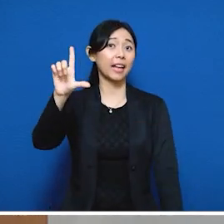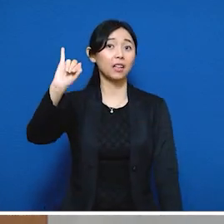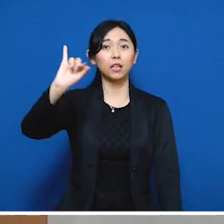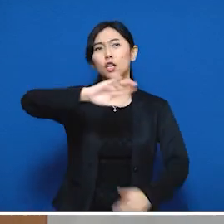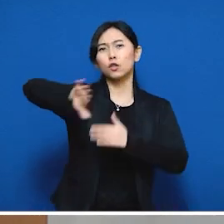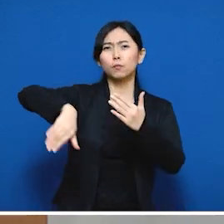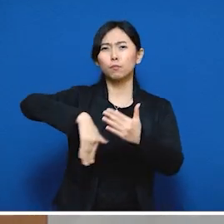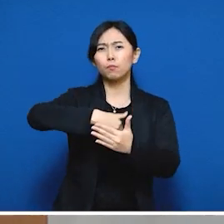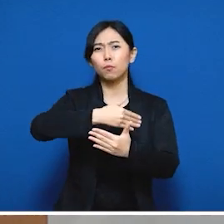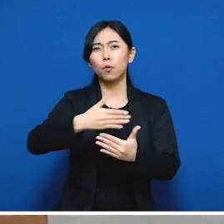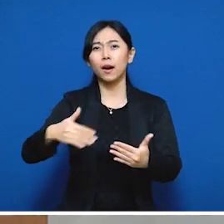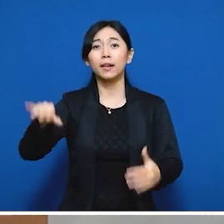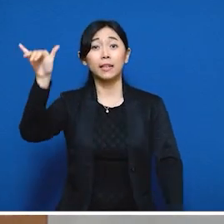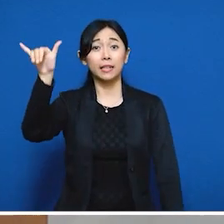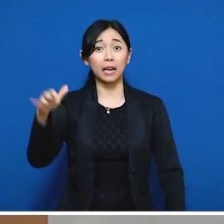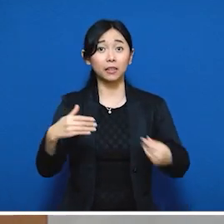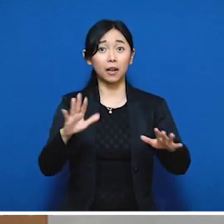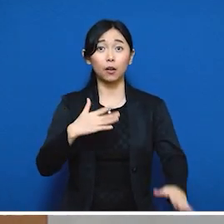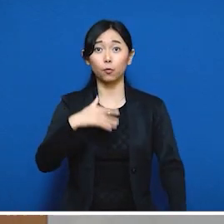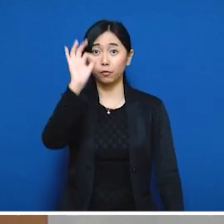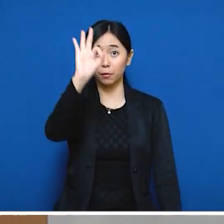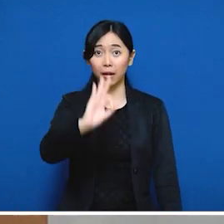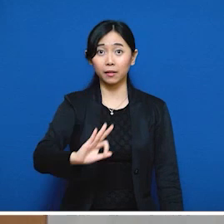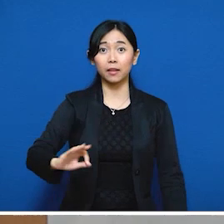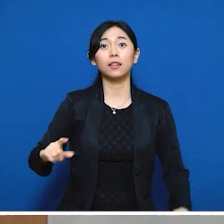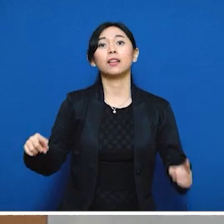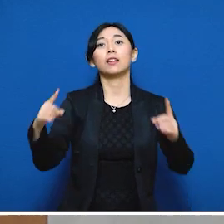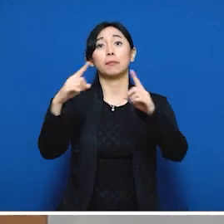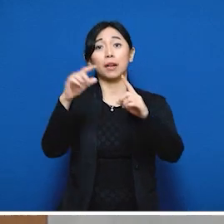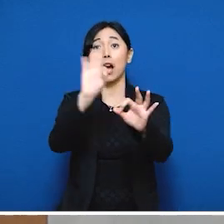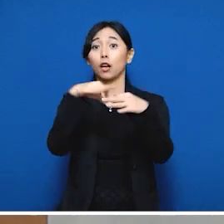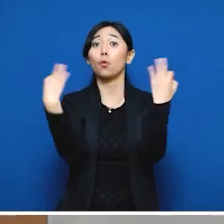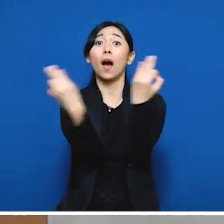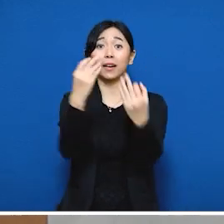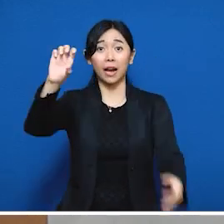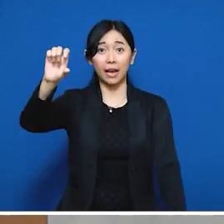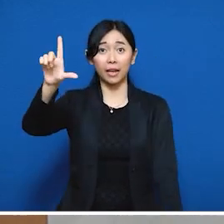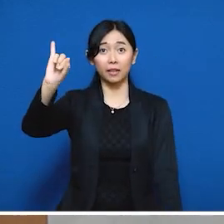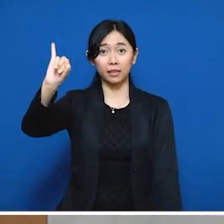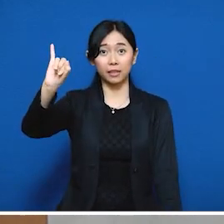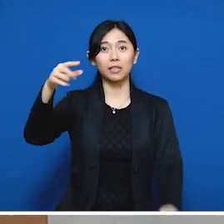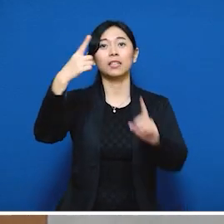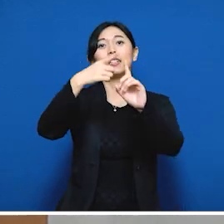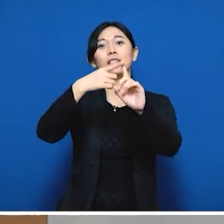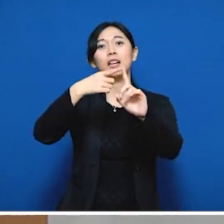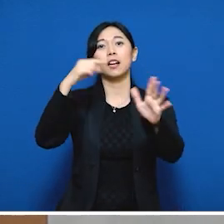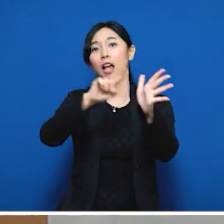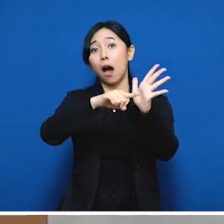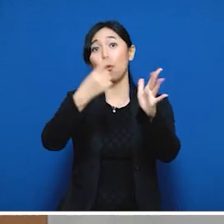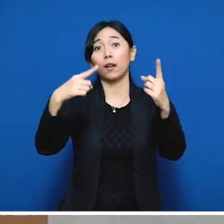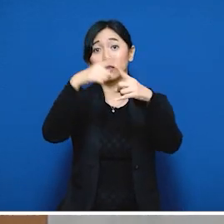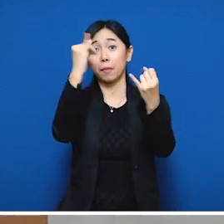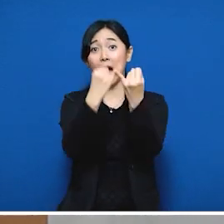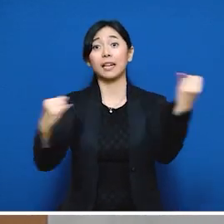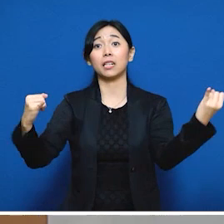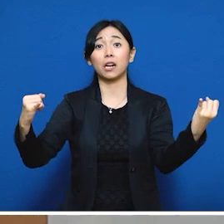segala yang telah kufirmankan tentang keluarganya, dari mula sampai